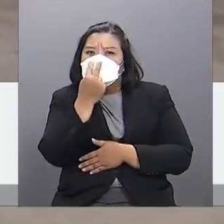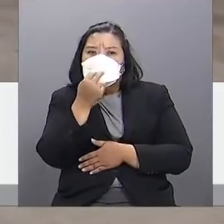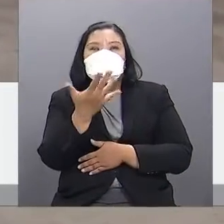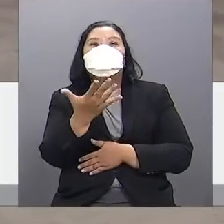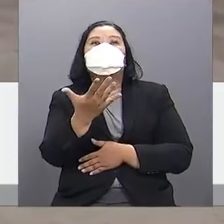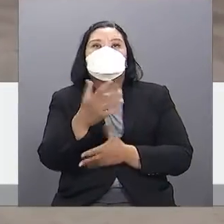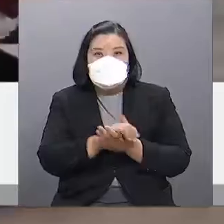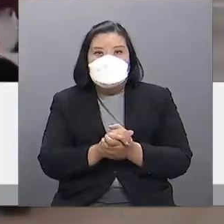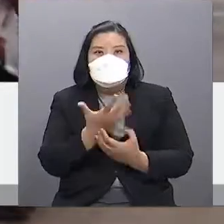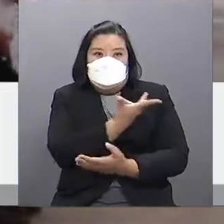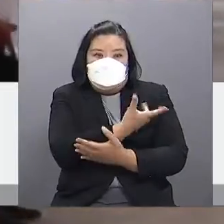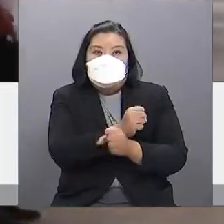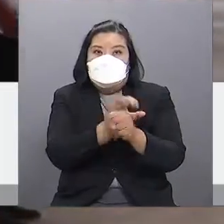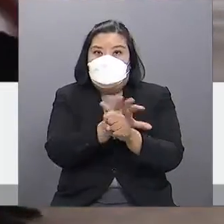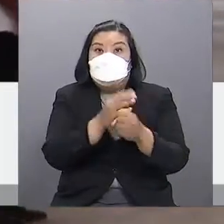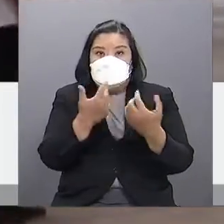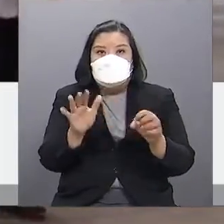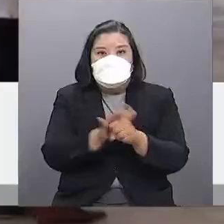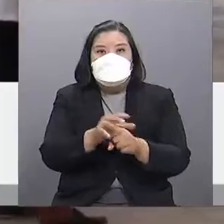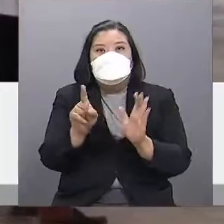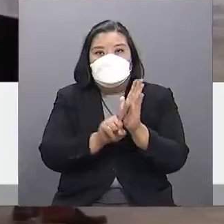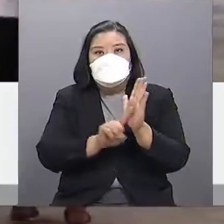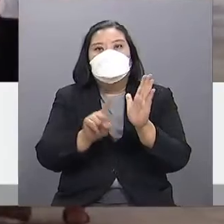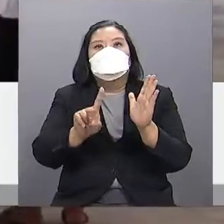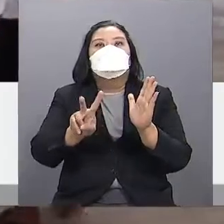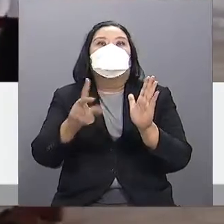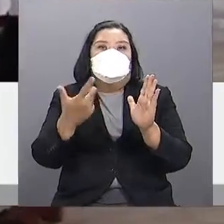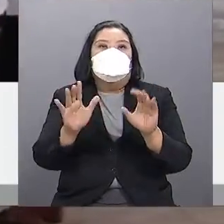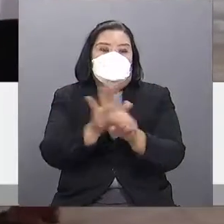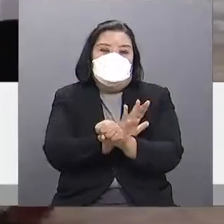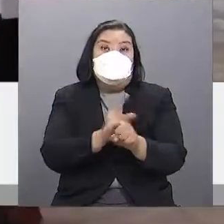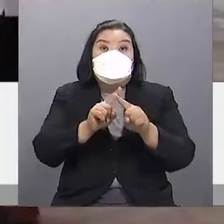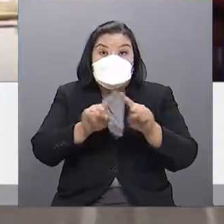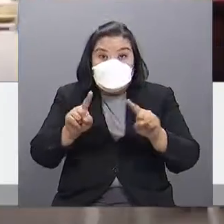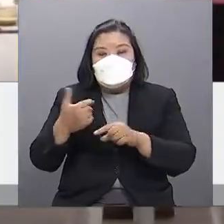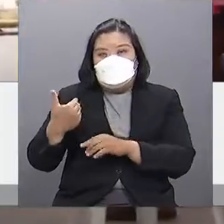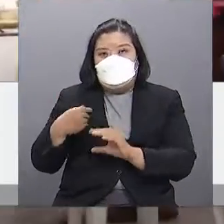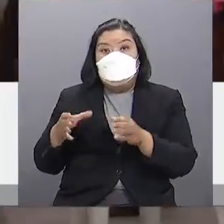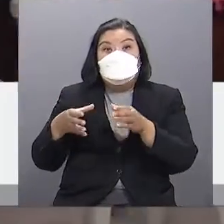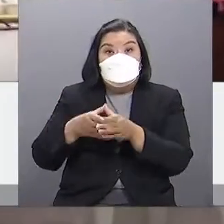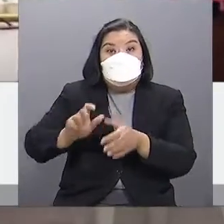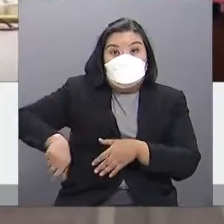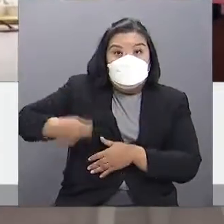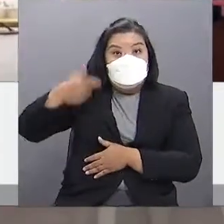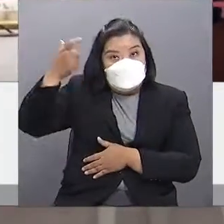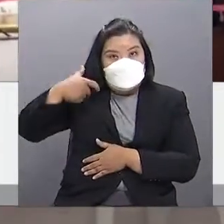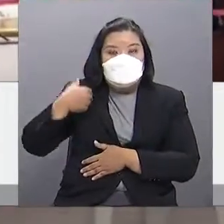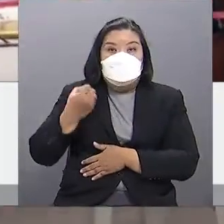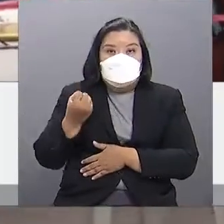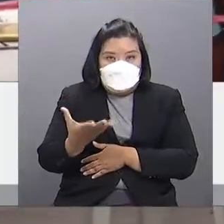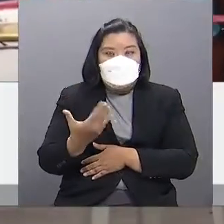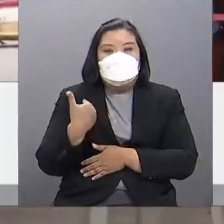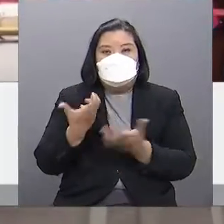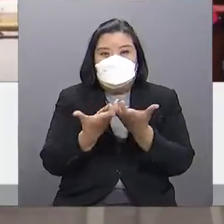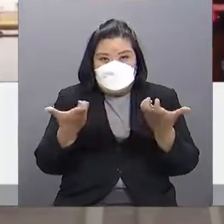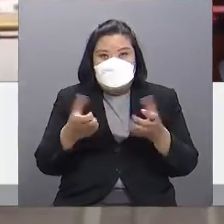ป้องกันโควิดครบโดสแล้วส่วนการติดเชื้อพบในกลุ่มแรงงานข้ามชาติเป็นหลักก็จะแบ่งออกเป็น3กลุ่มประกอบด้วยแร